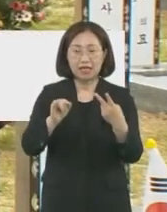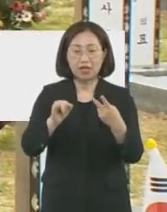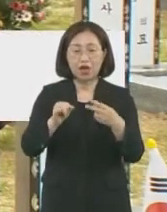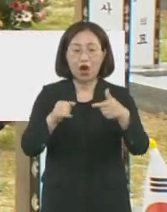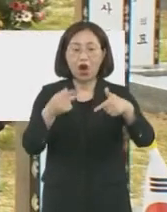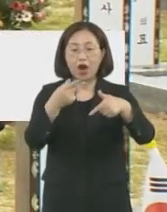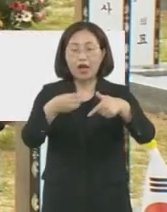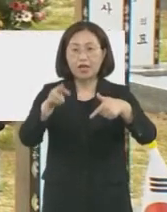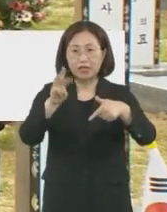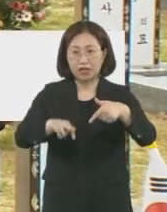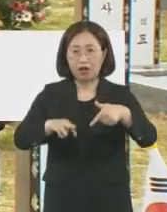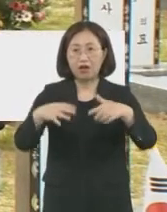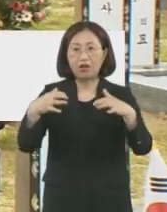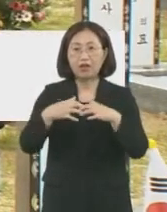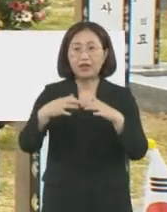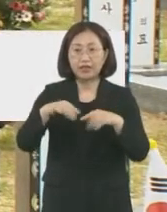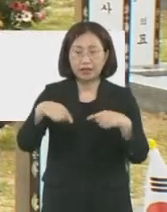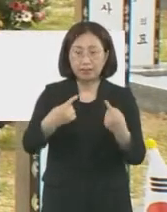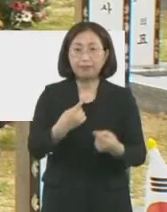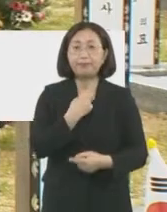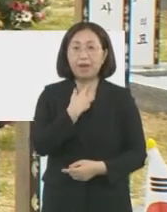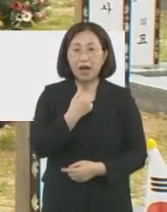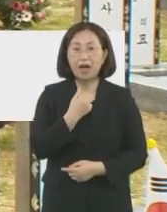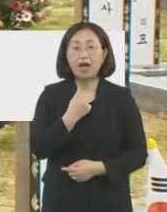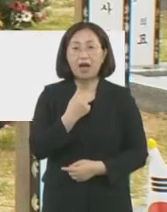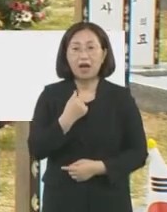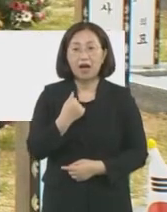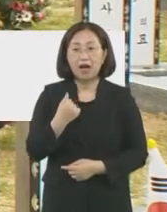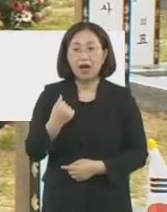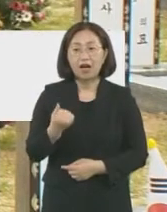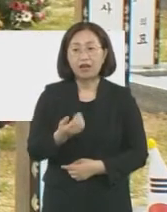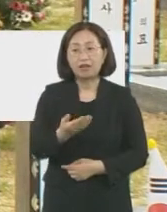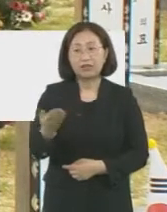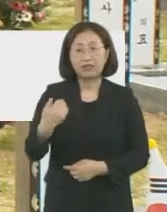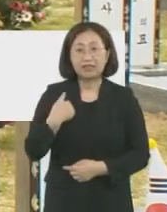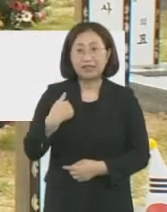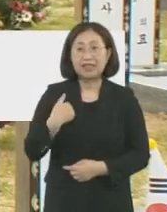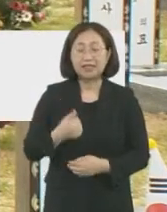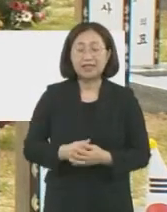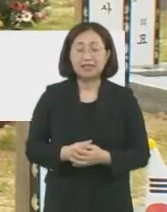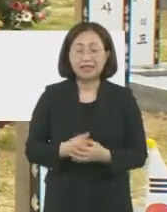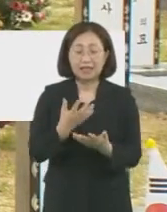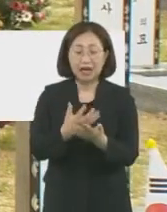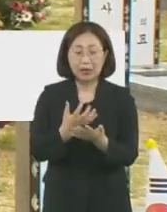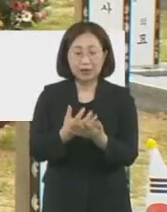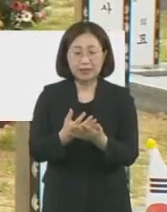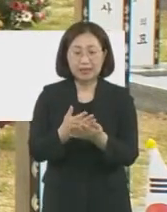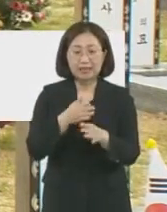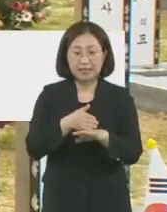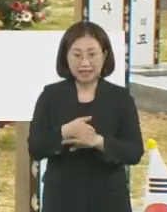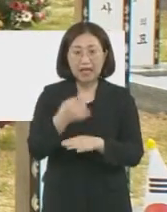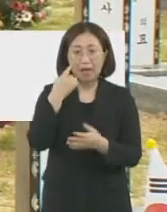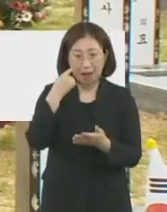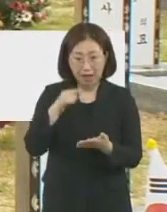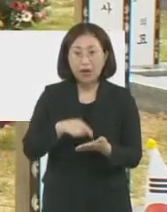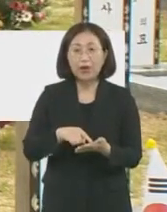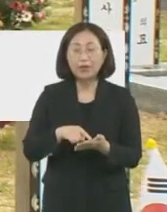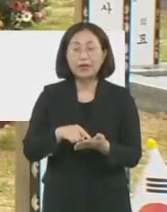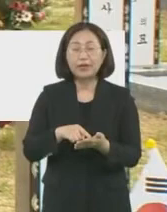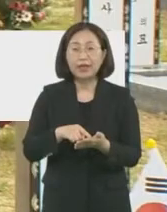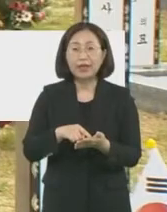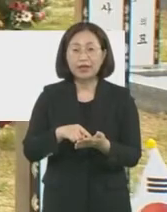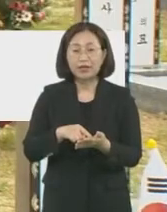인천상륙작전에서 참여하시고 그동안 저희들이 자료를 미처 늦게 발견하는